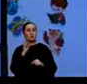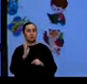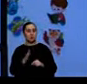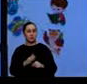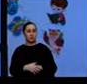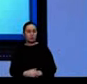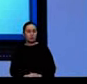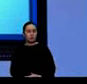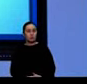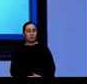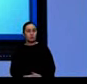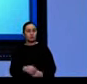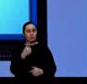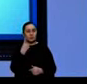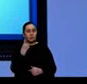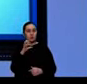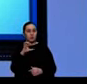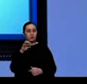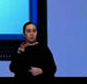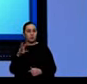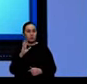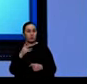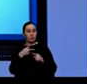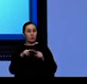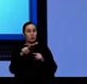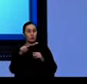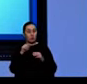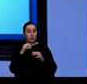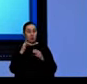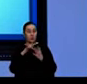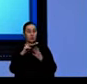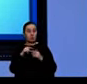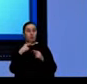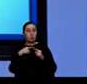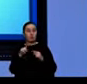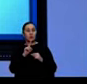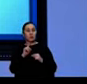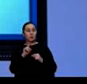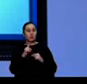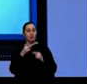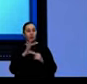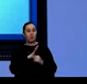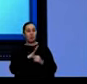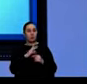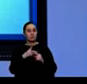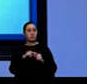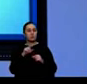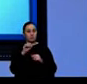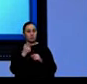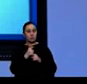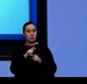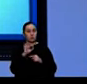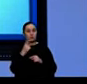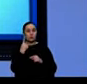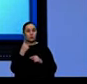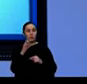bo'ladi? 100 santimetr bo'ladi. Ular orasidagi farq nimada bo'ldi bolajonlar? Juda